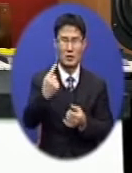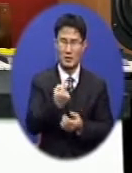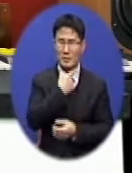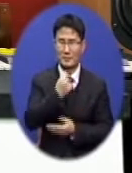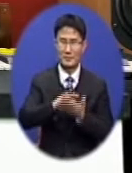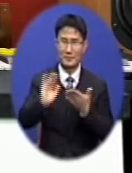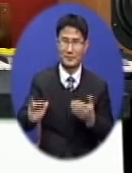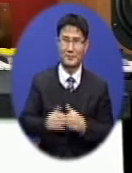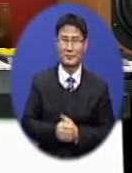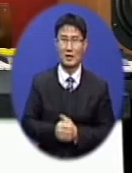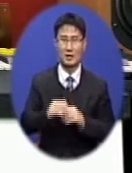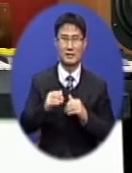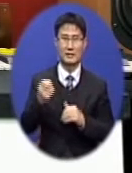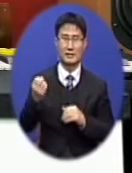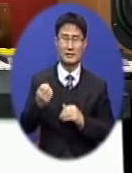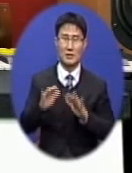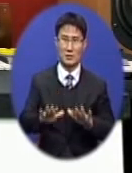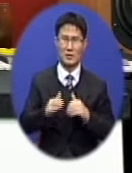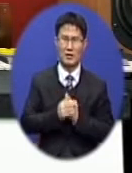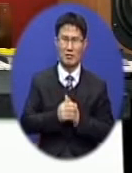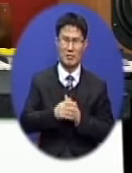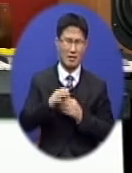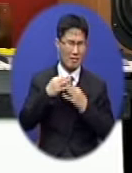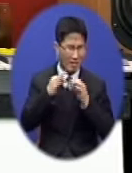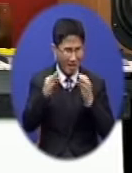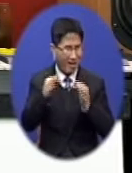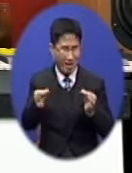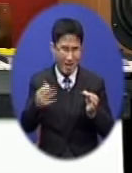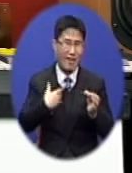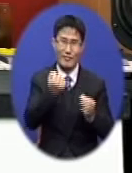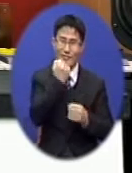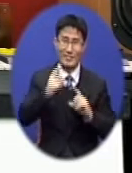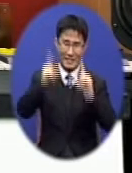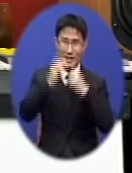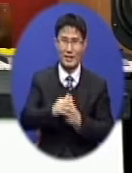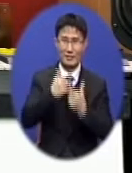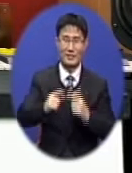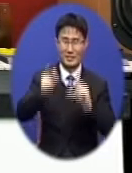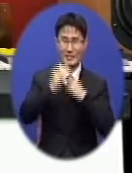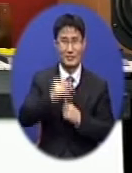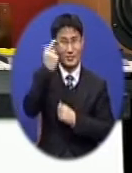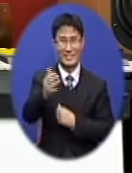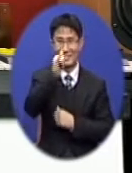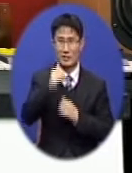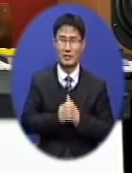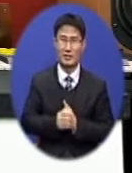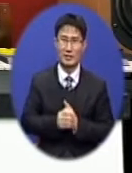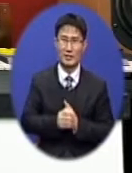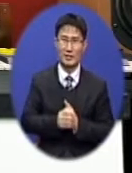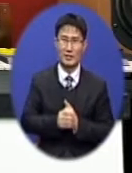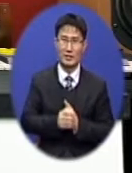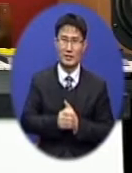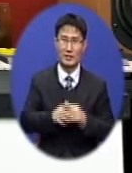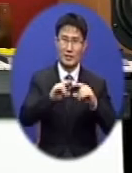그렇습니다. 네. 네. 자, 오늘은 목이 터져라 하고 웃는 날입니다. 목요일 네. 퀴즈가 있는 날이죠. 네.